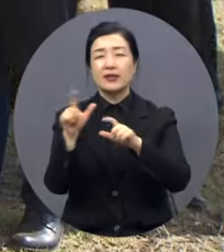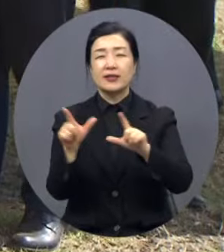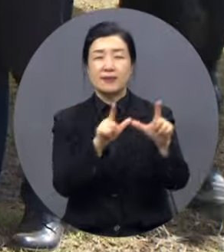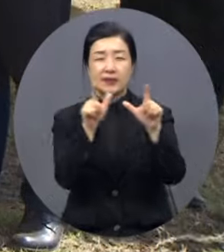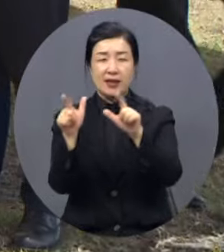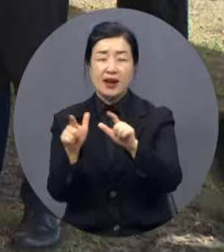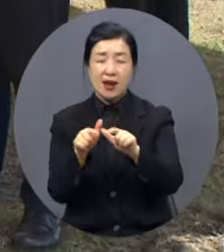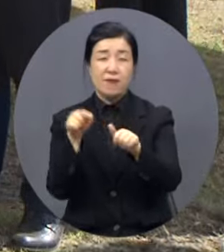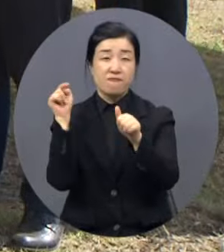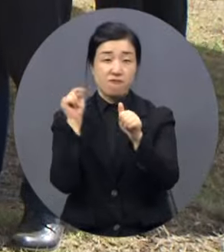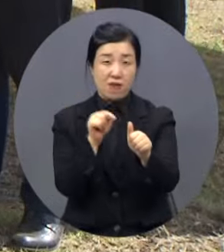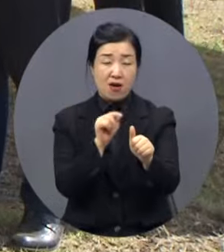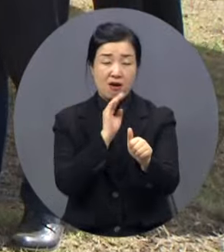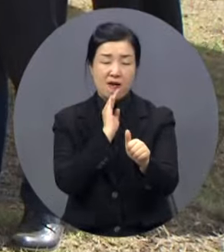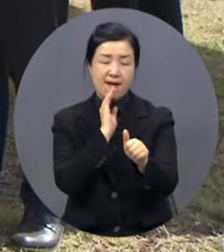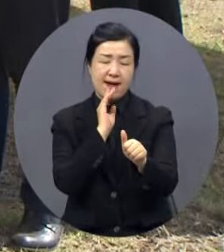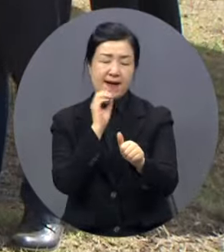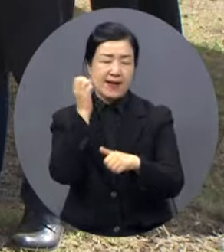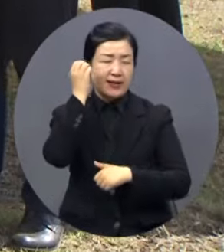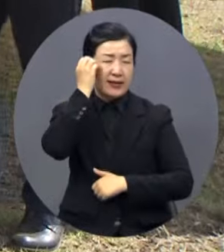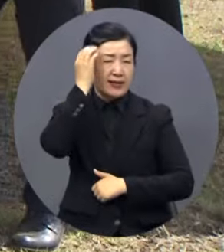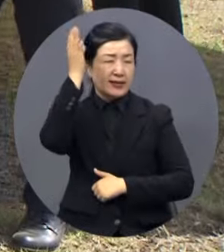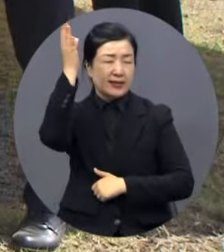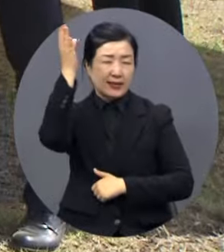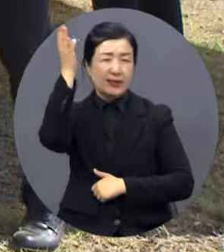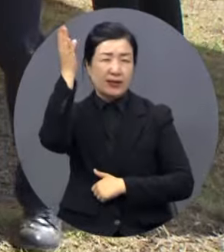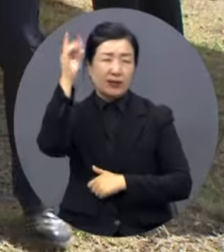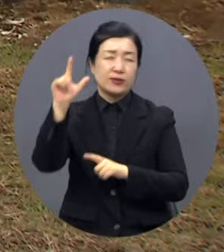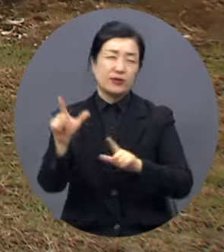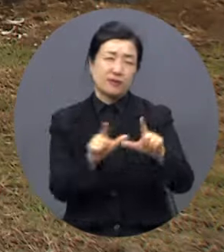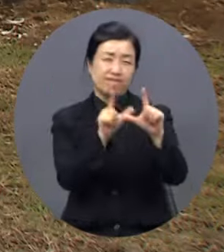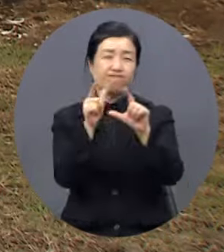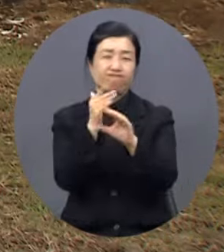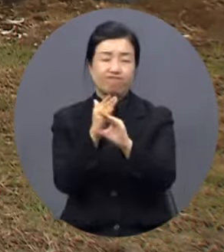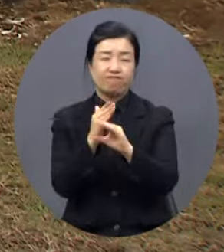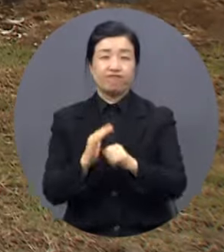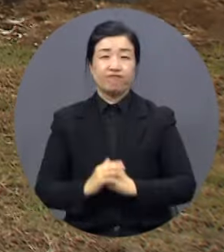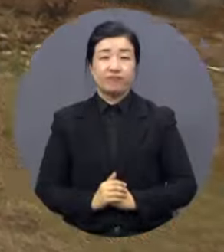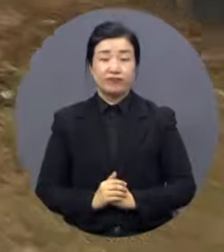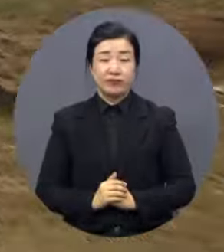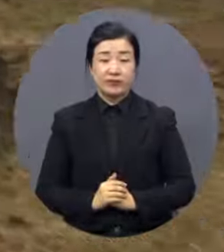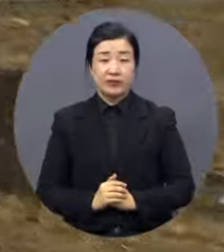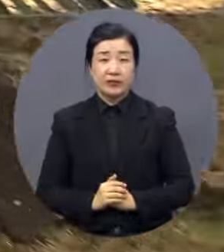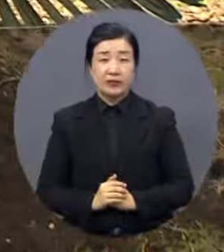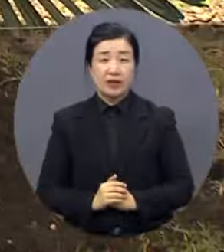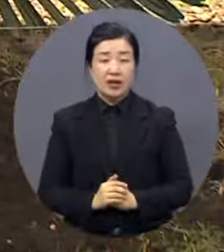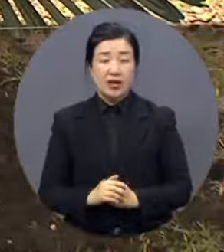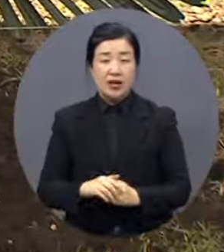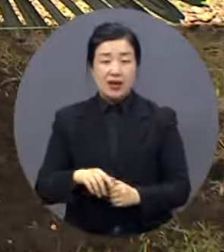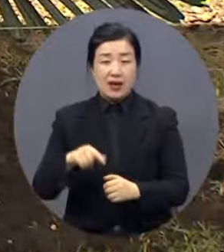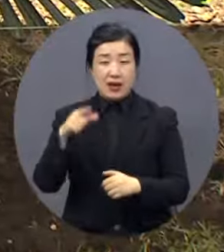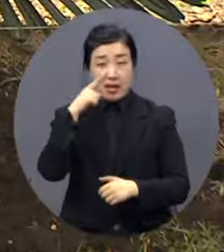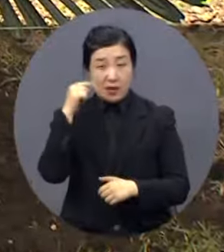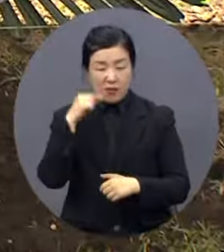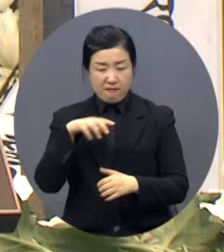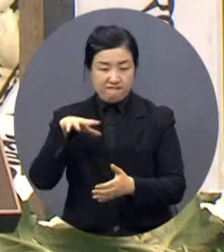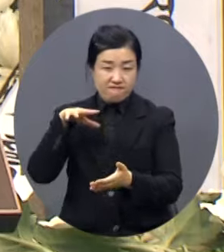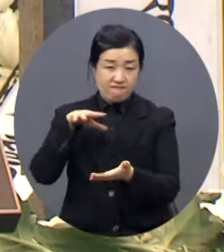하셨어요 그 말을 저는 잊지 않고 있었습니다 일제강점기에는 독립운동으로